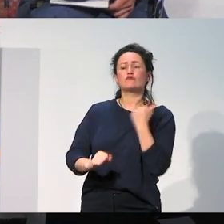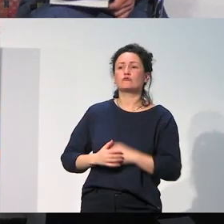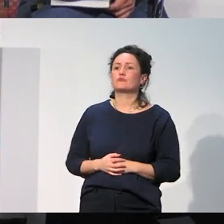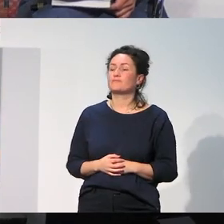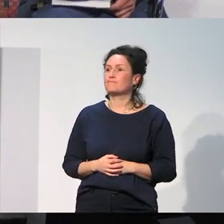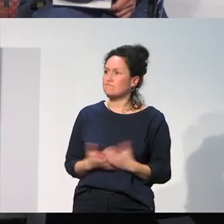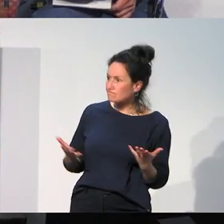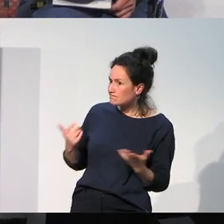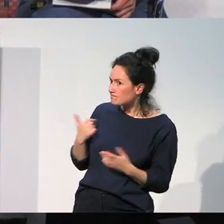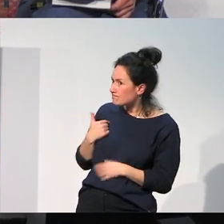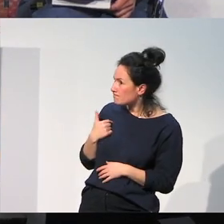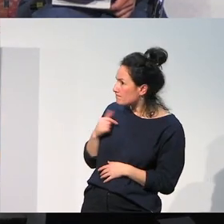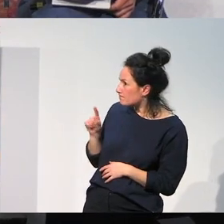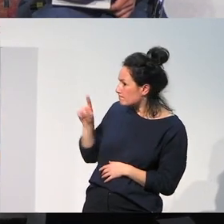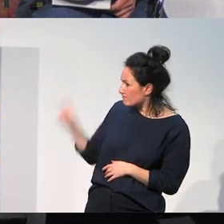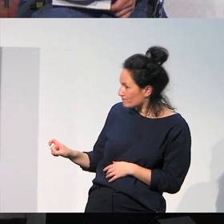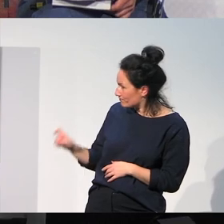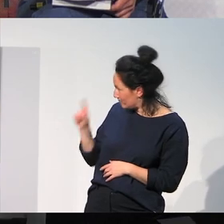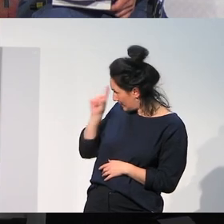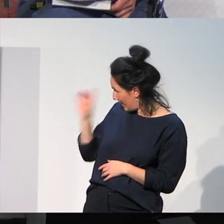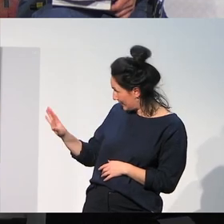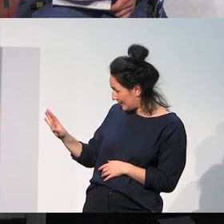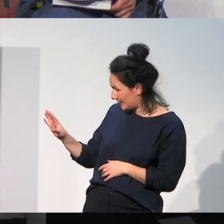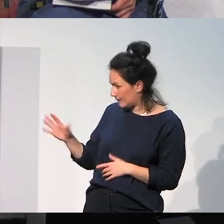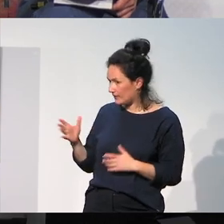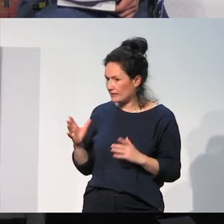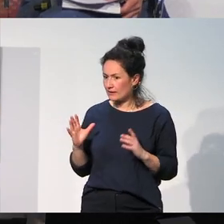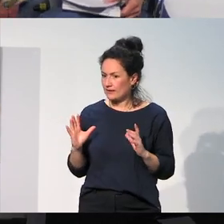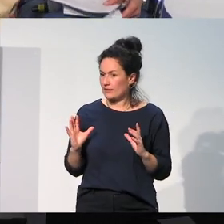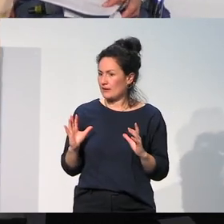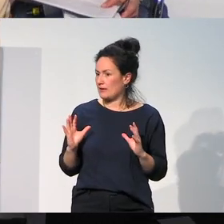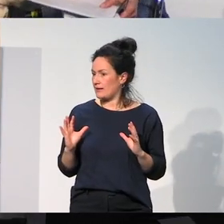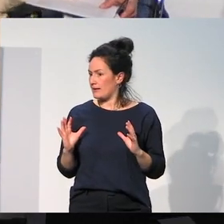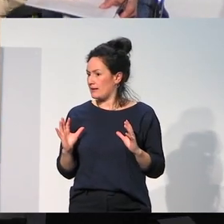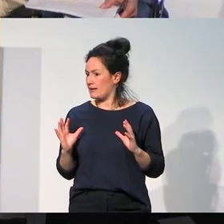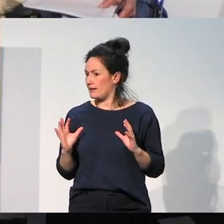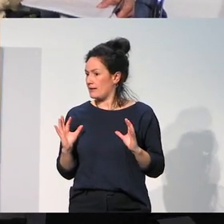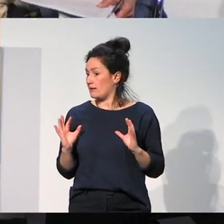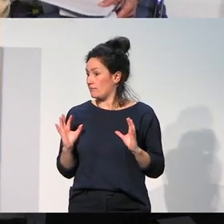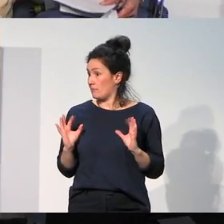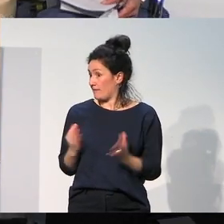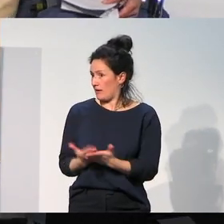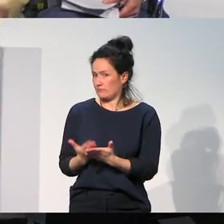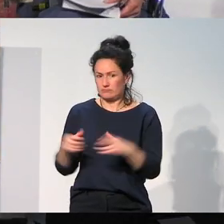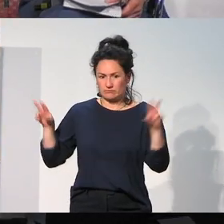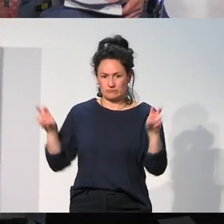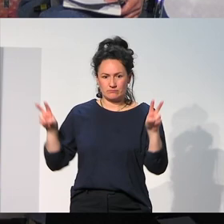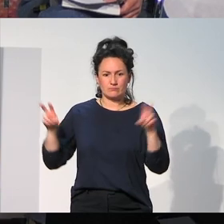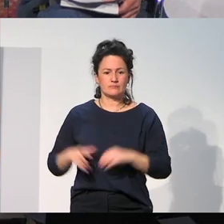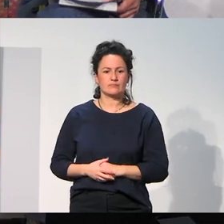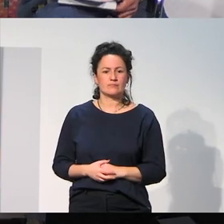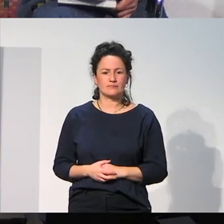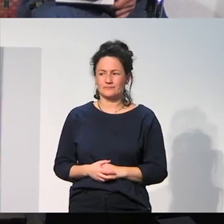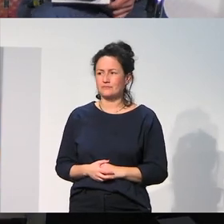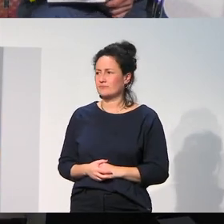Donc j'aimerais savoir votre point de vue par rapport à ces propos. Alors,